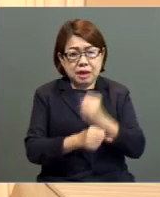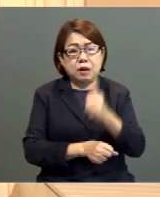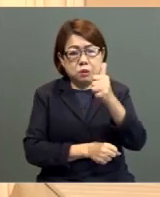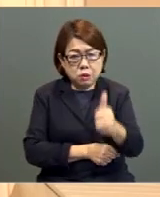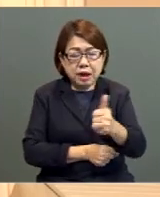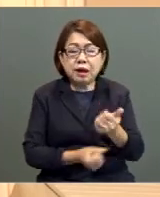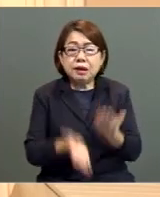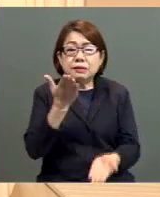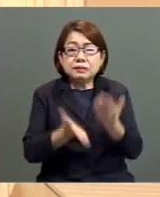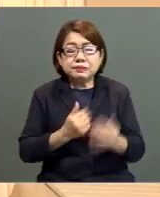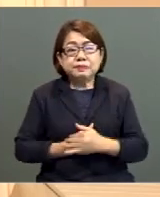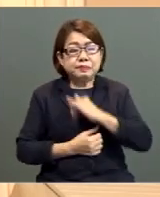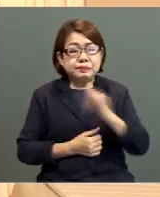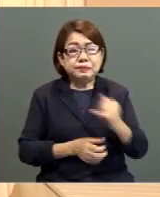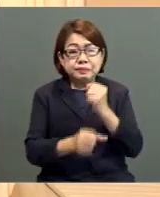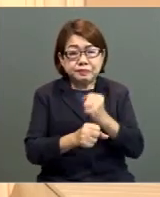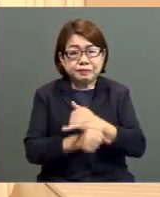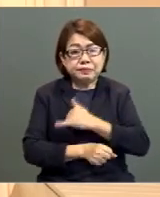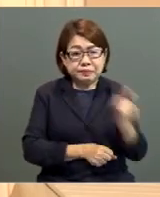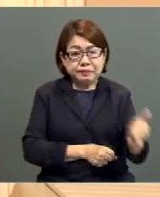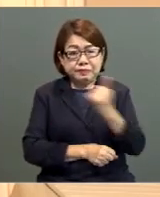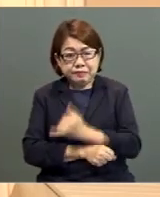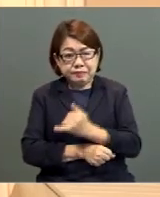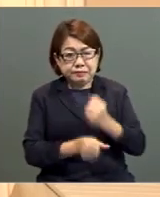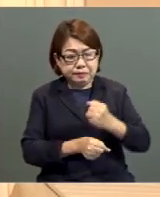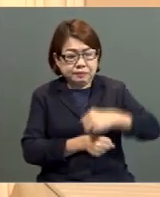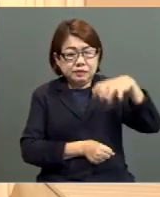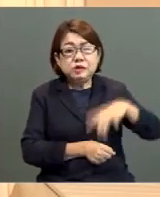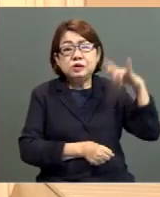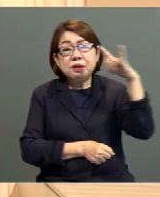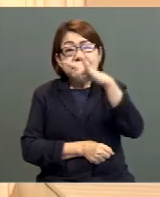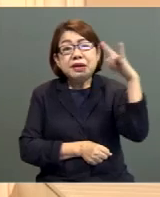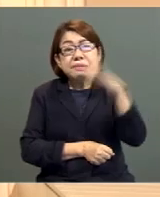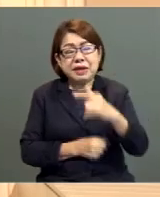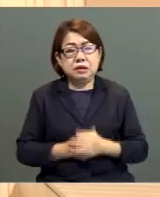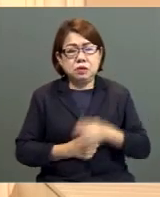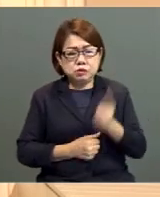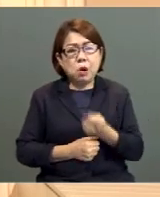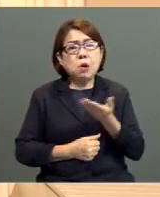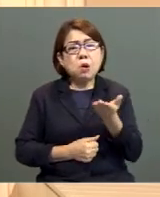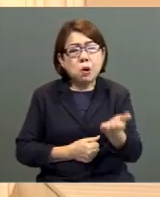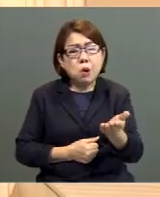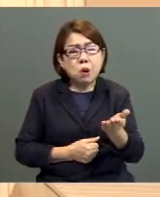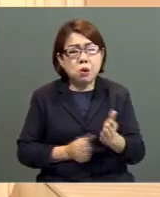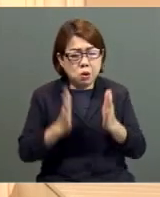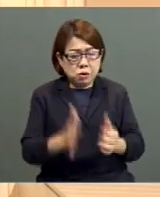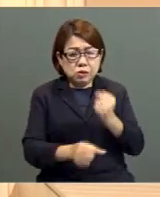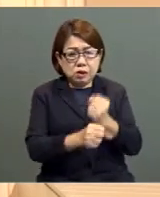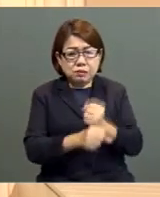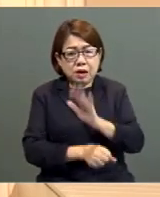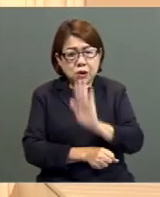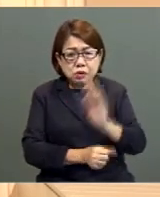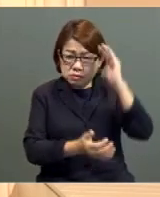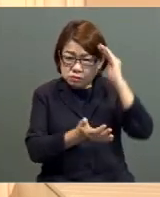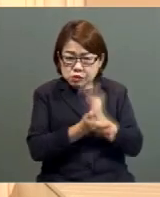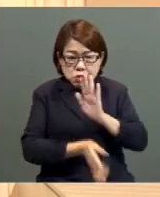ดินทางมาและไปท่าอากาศยานทั้งนี้ให้ขออนุญาตจากเจ้าหน้าที่ในเขตพื้นที่นั้นๆโดย